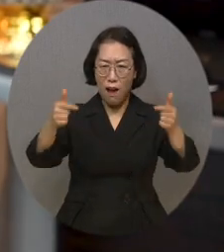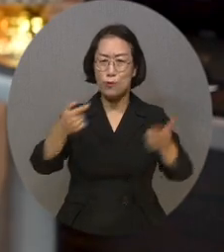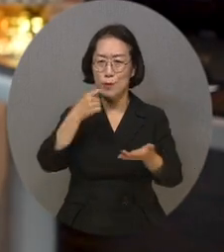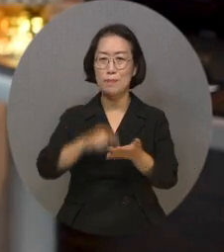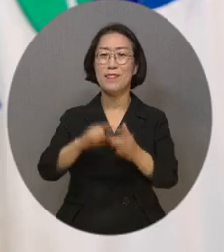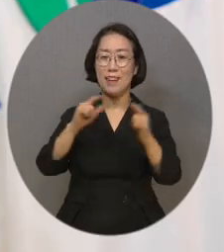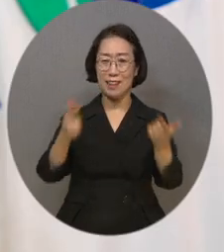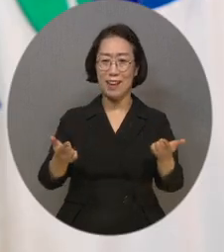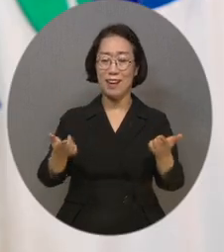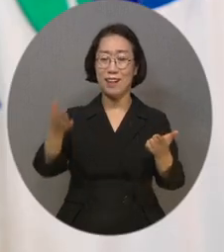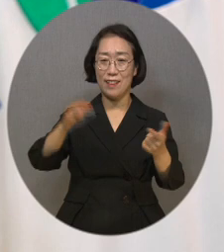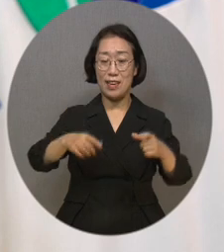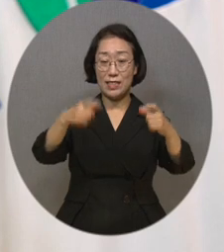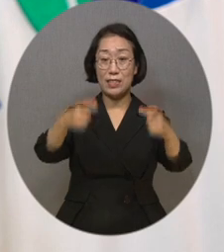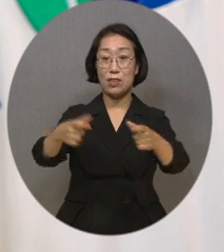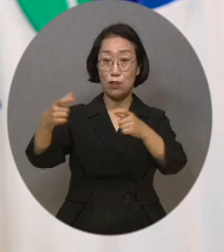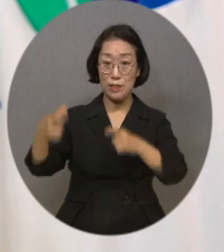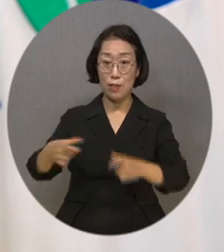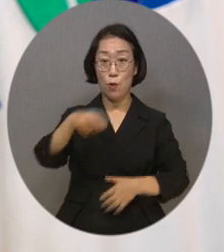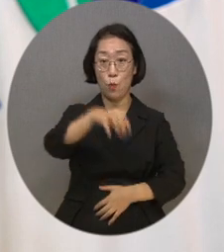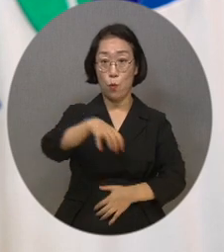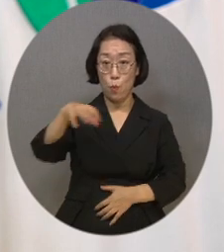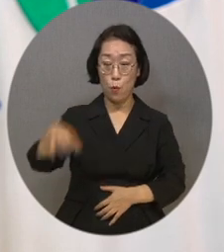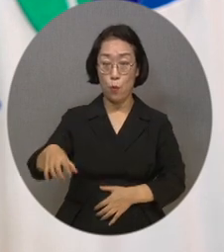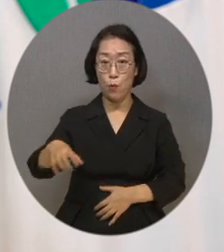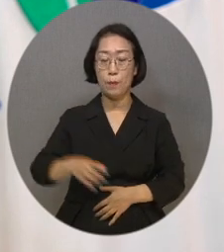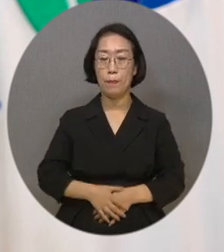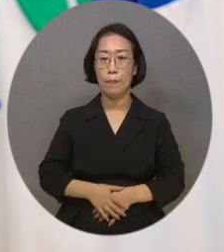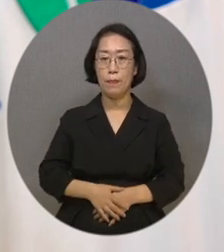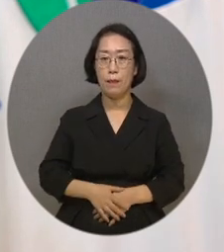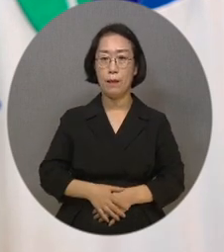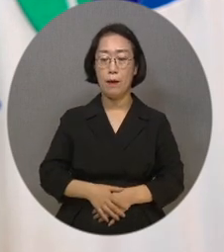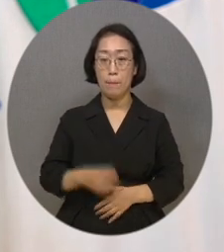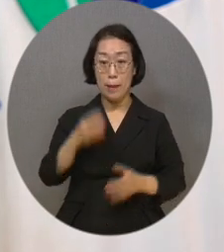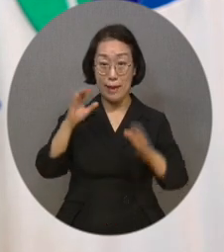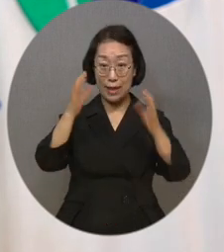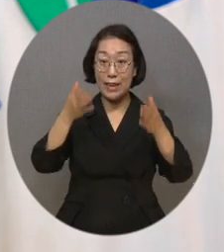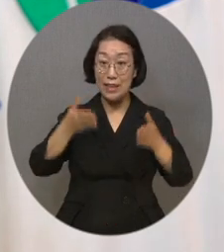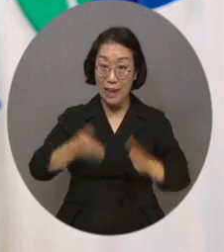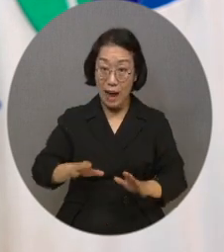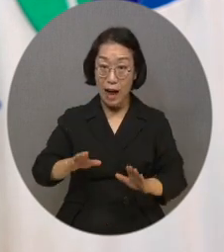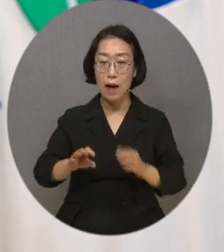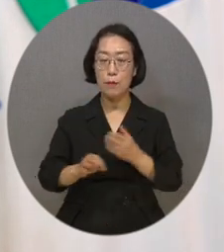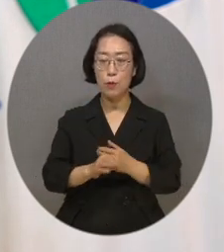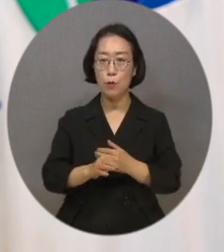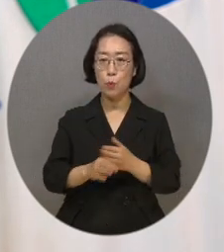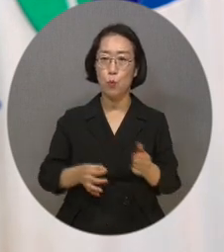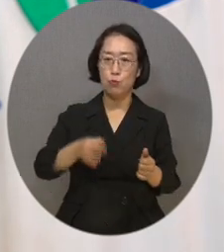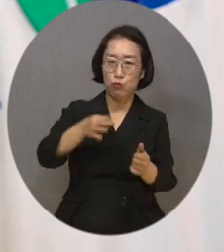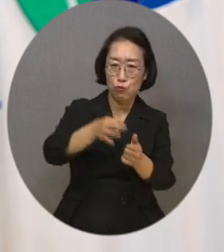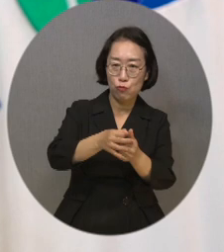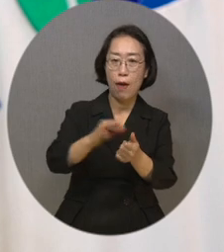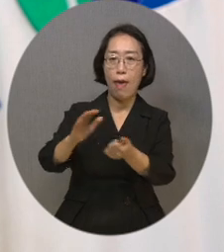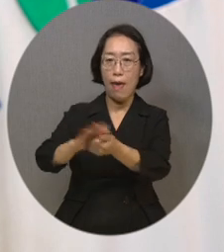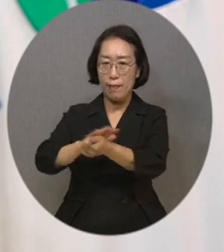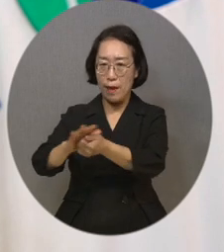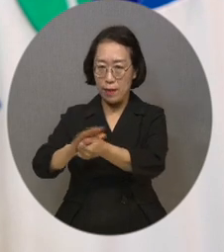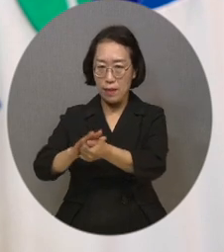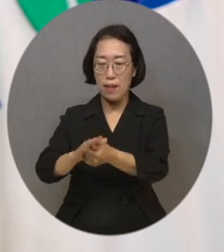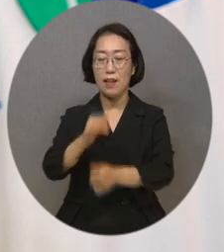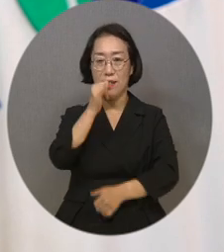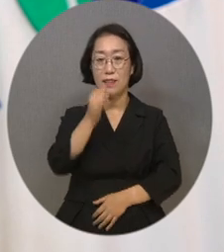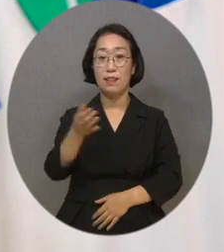그래서 각 지역별로 출산에 따른 금전적 인센티브를 높여가는 그런 시책들을 피긴